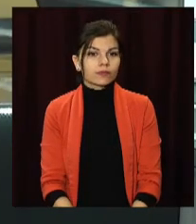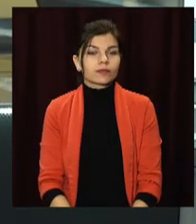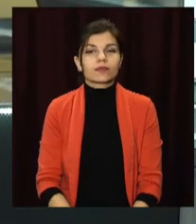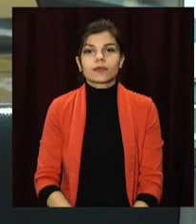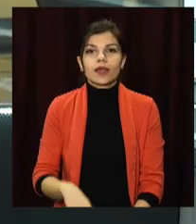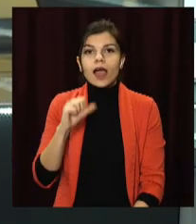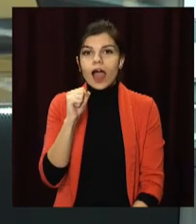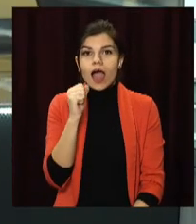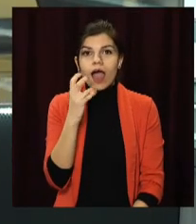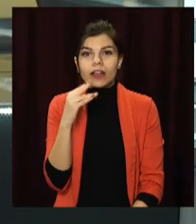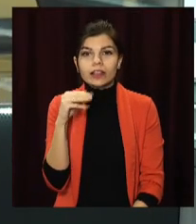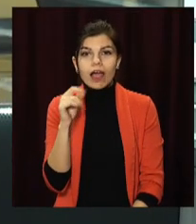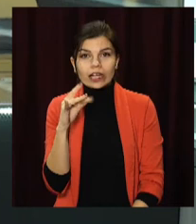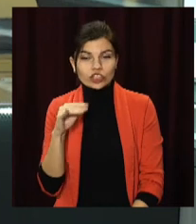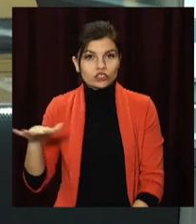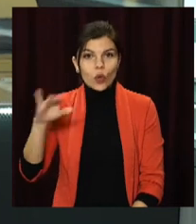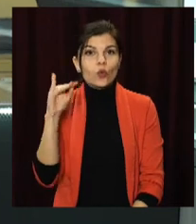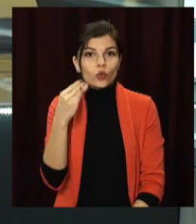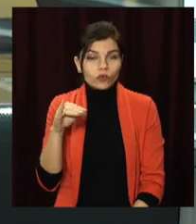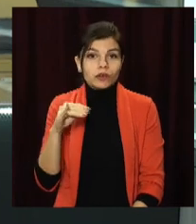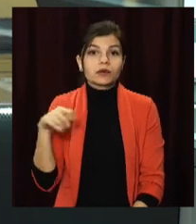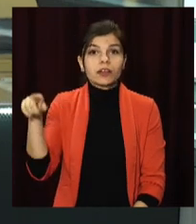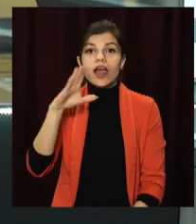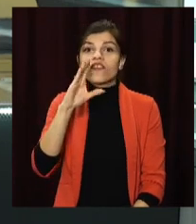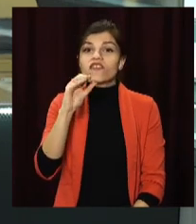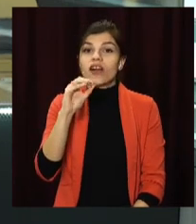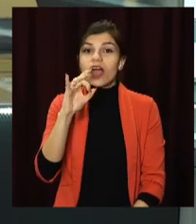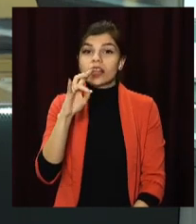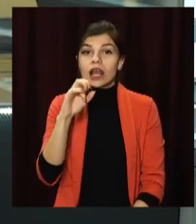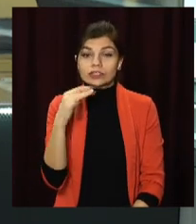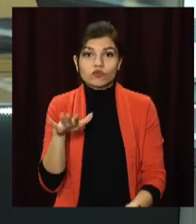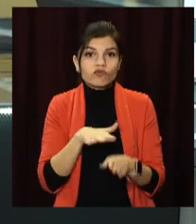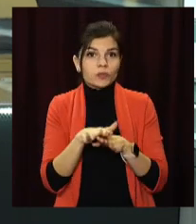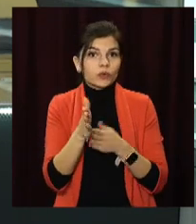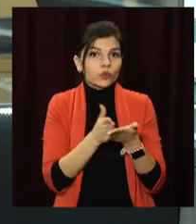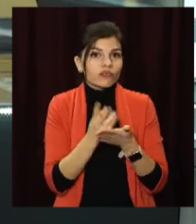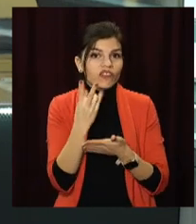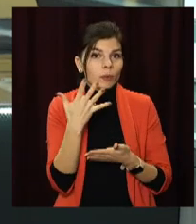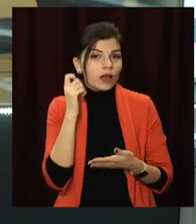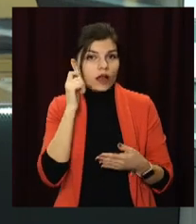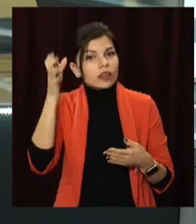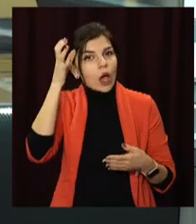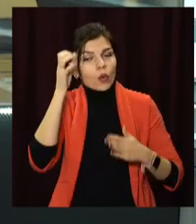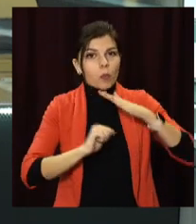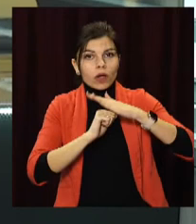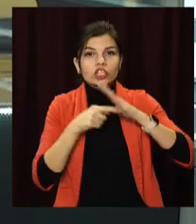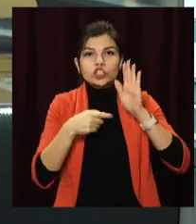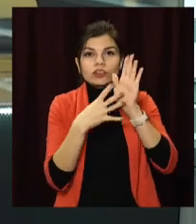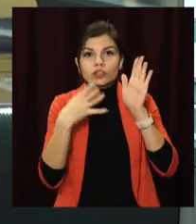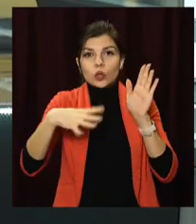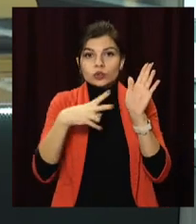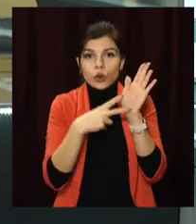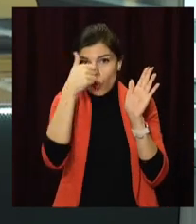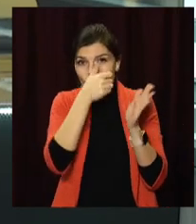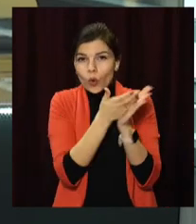Антарктичний ювілей. Цього року українській станції «Академік Вернадський» виповнюється 25 років. Наукова база існувала з